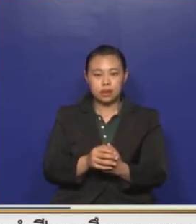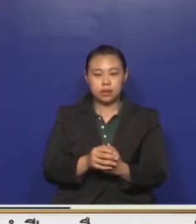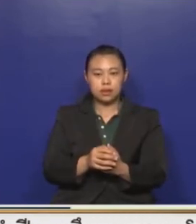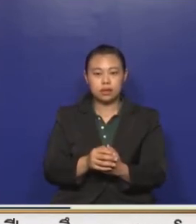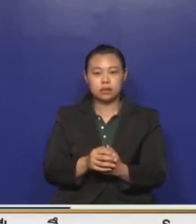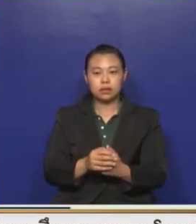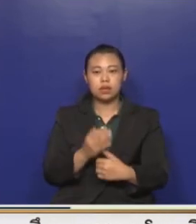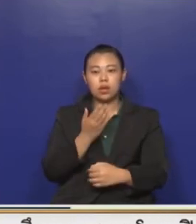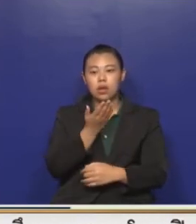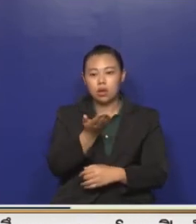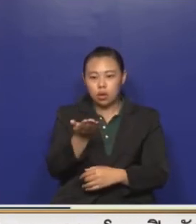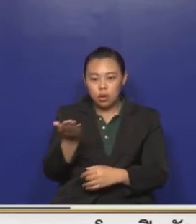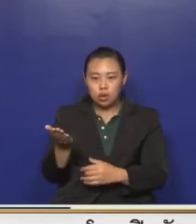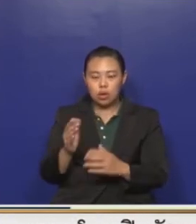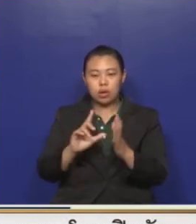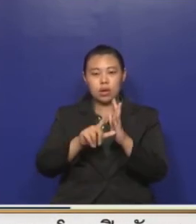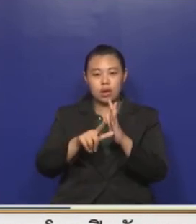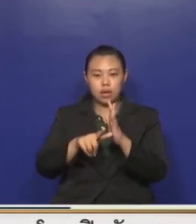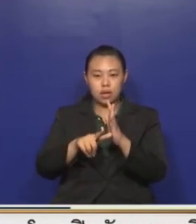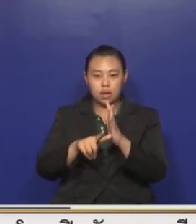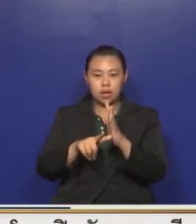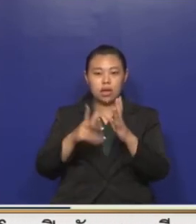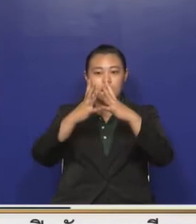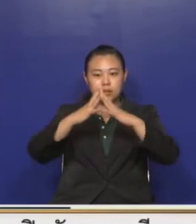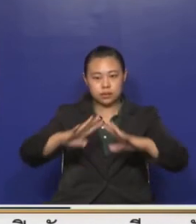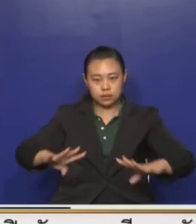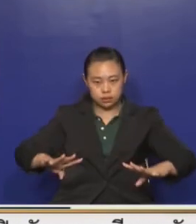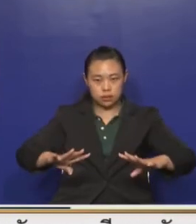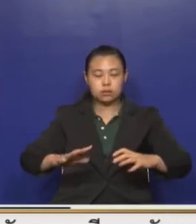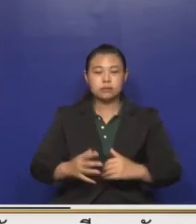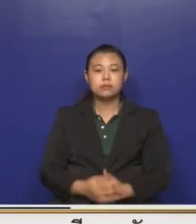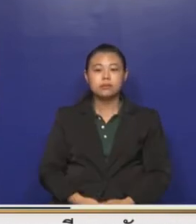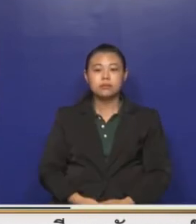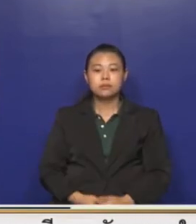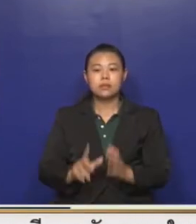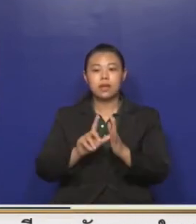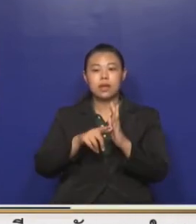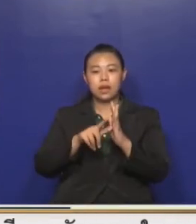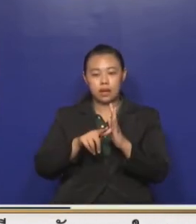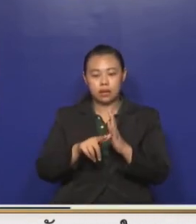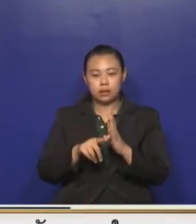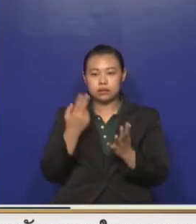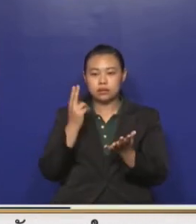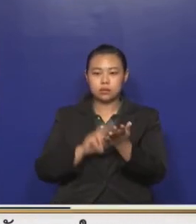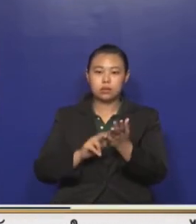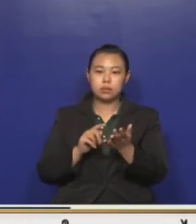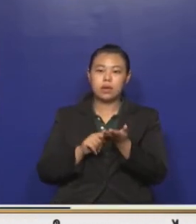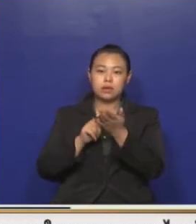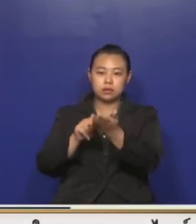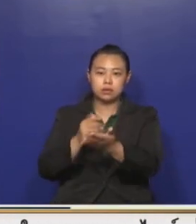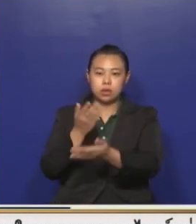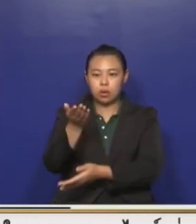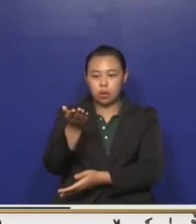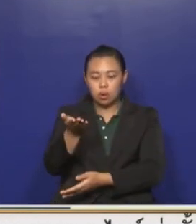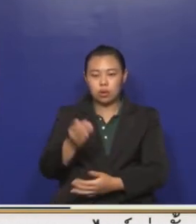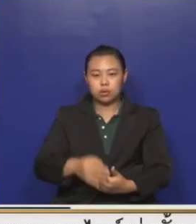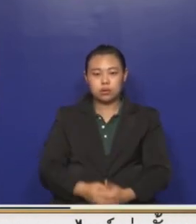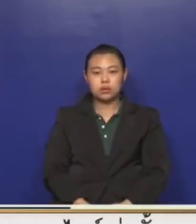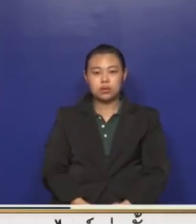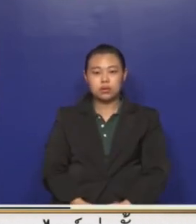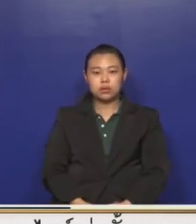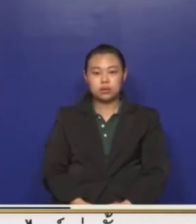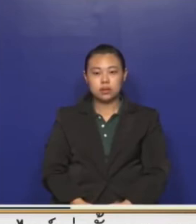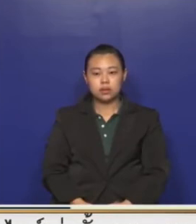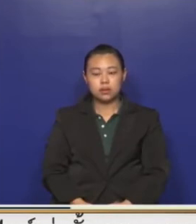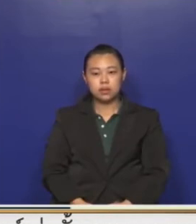ขที่กอาเซียนเพื่อนบ้านของประเทศไยทาง